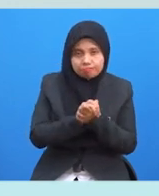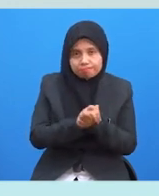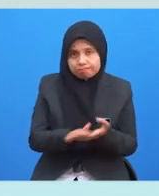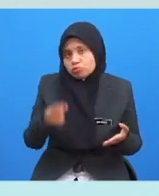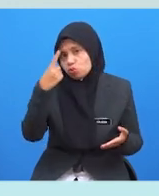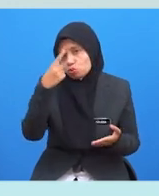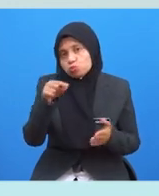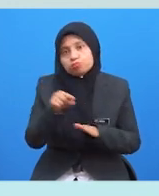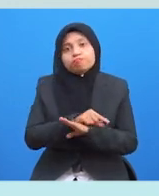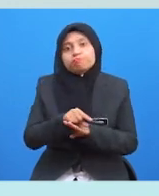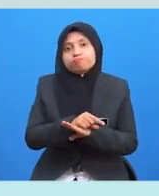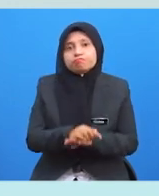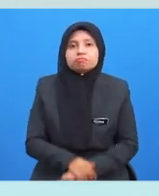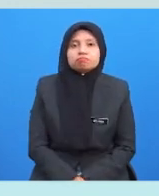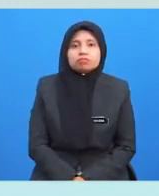untuk digunakan.